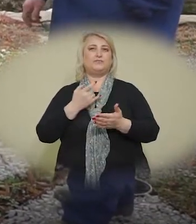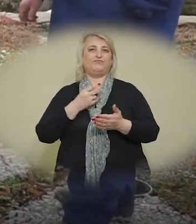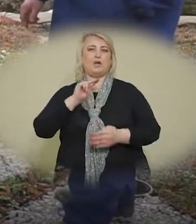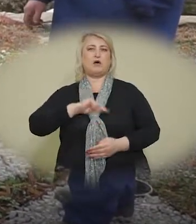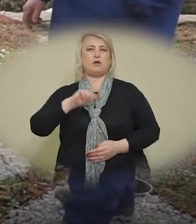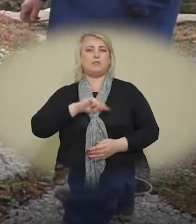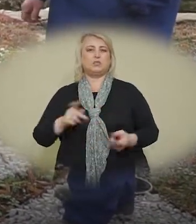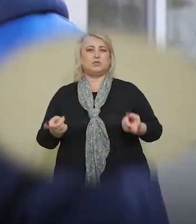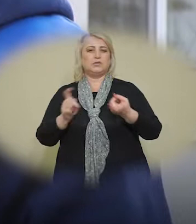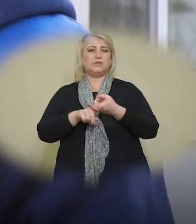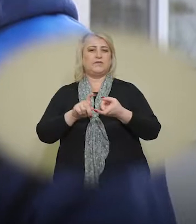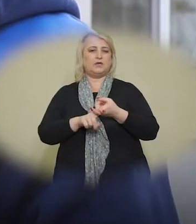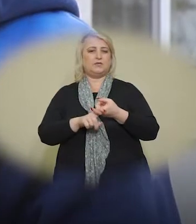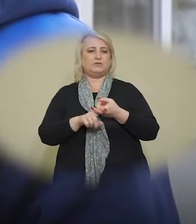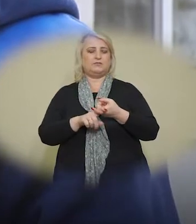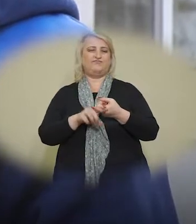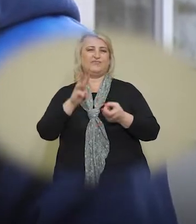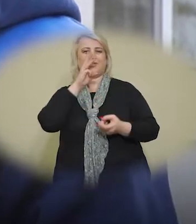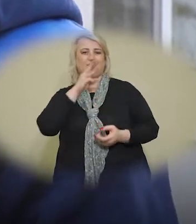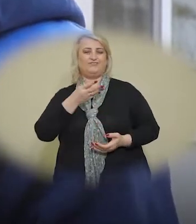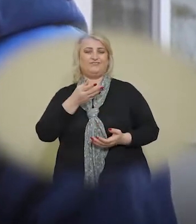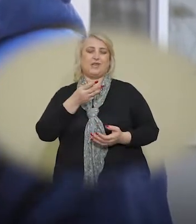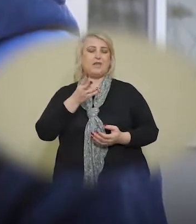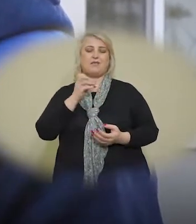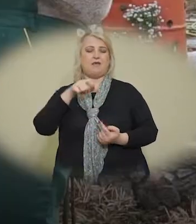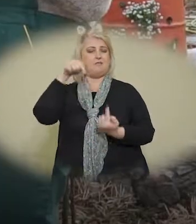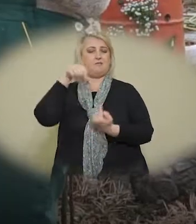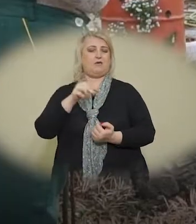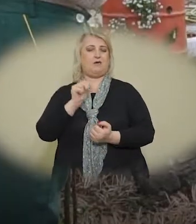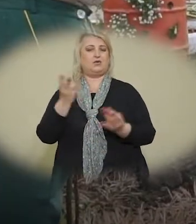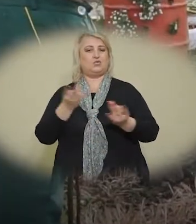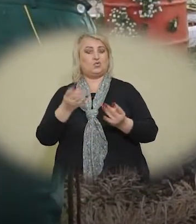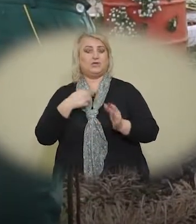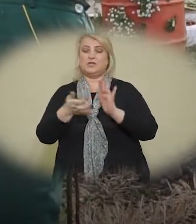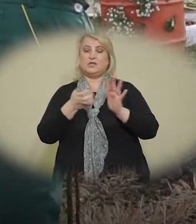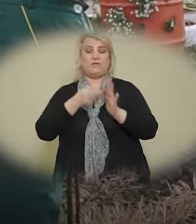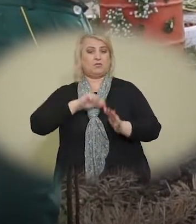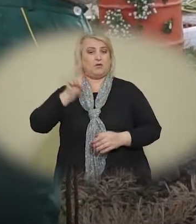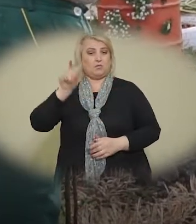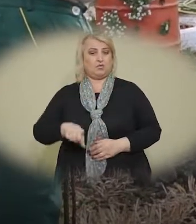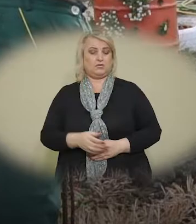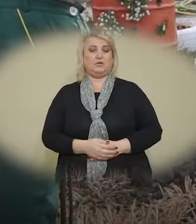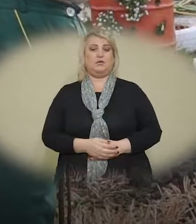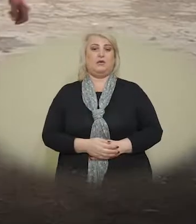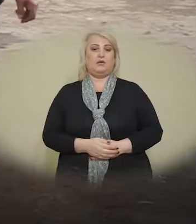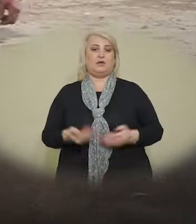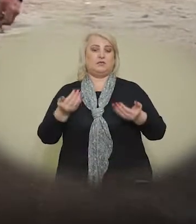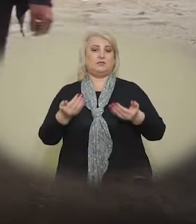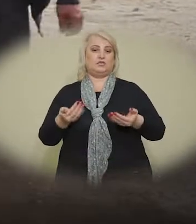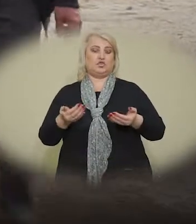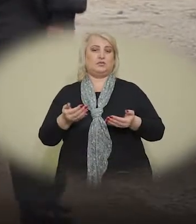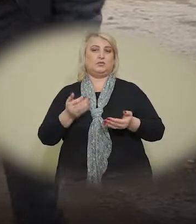un sector de lucru care nu e sau realizat cum ar trebui să fii avem lipsă de lucrători și o Ah moment